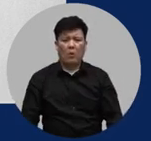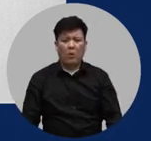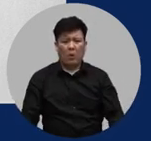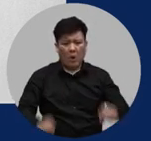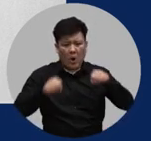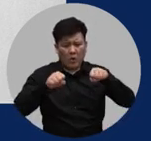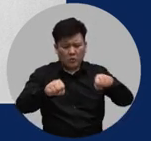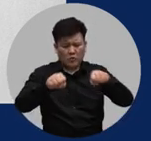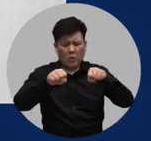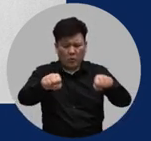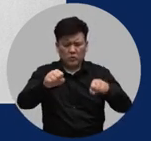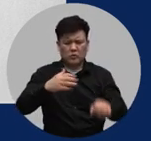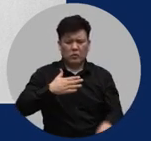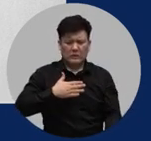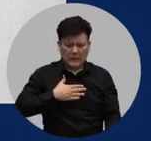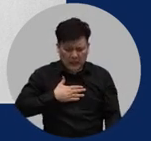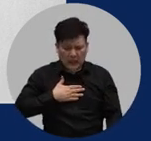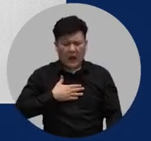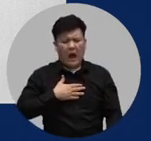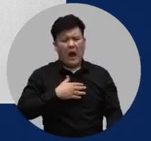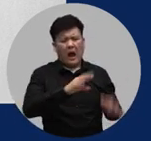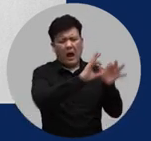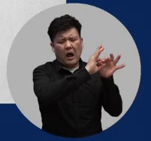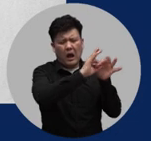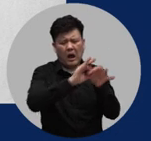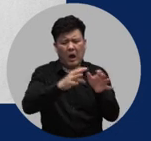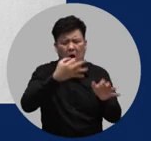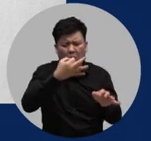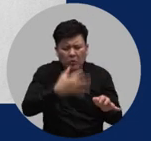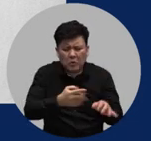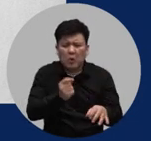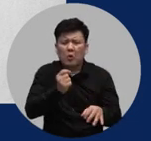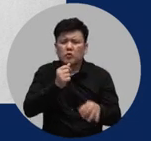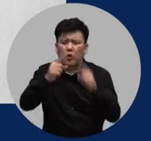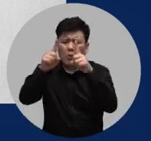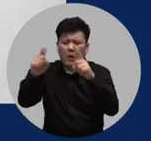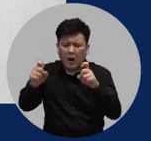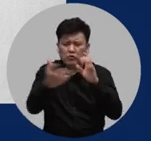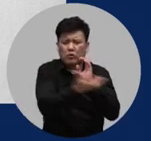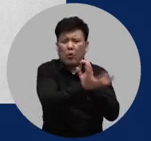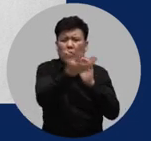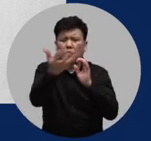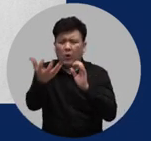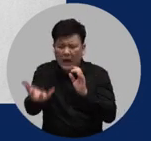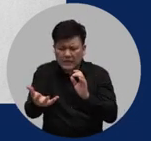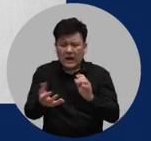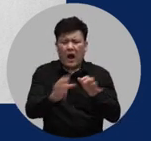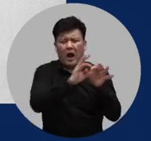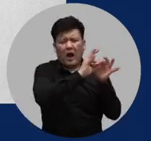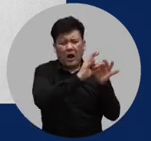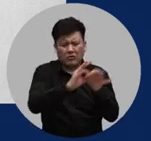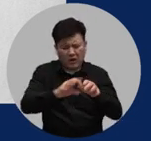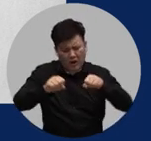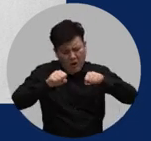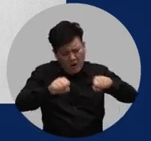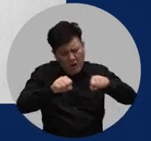청소부마저 나가고 작은 궁으로 옮기던지 해야지. 하루 종일 청소를 해도 끝이